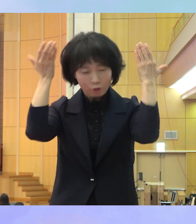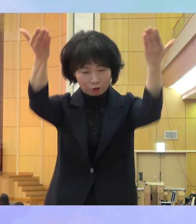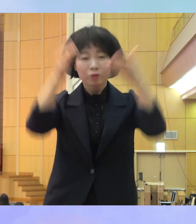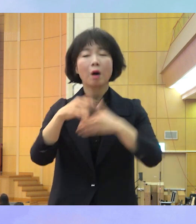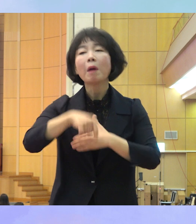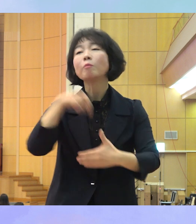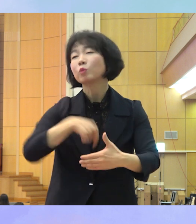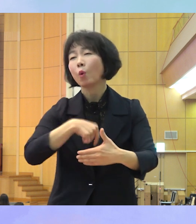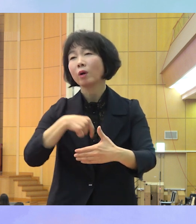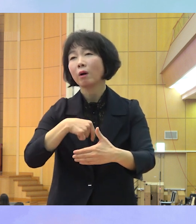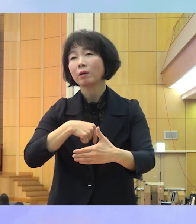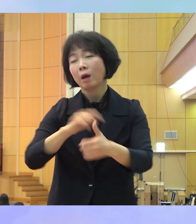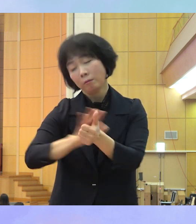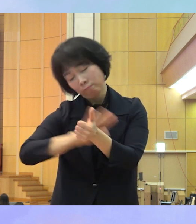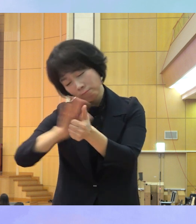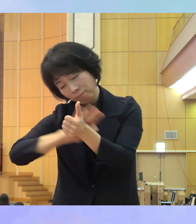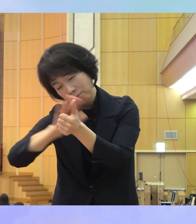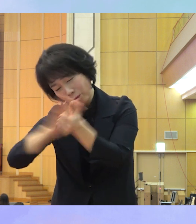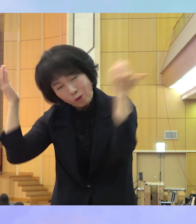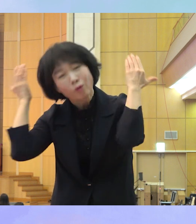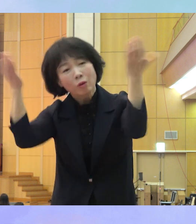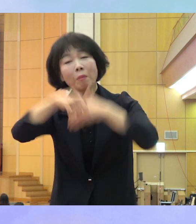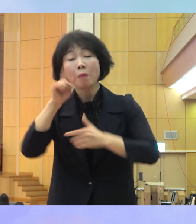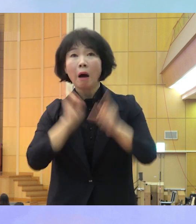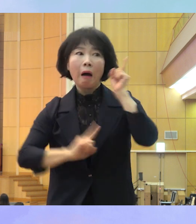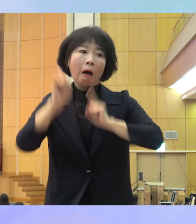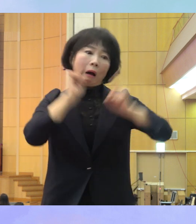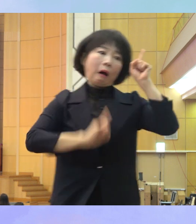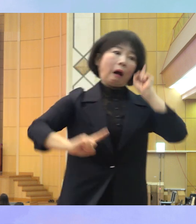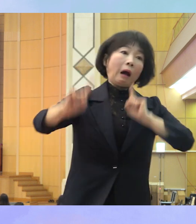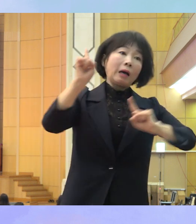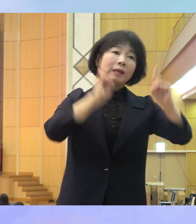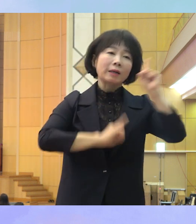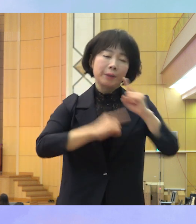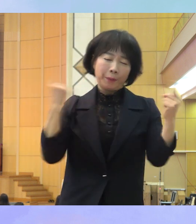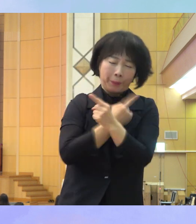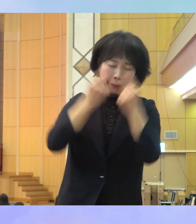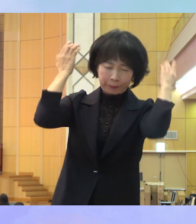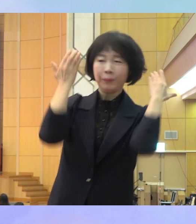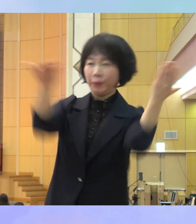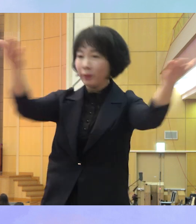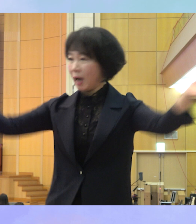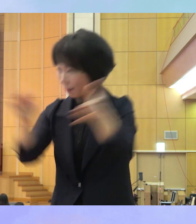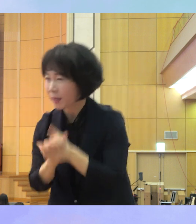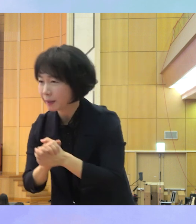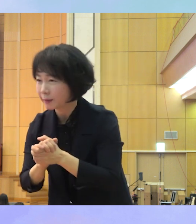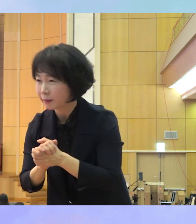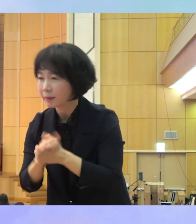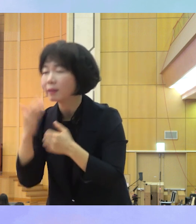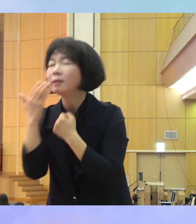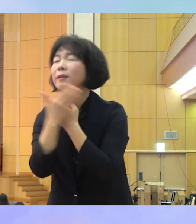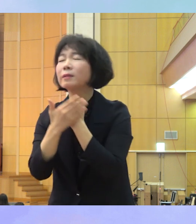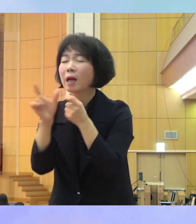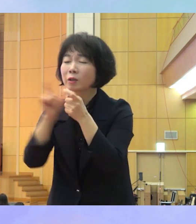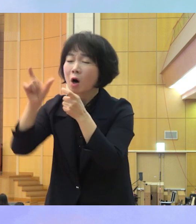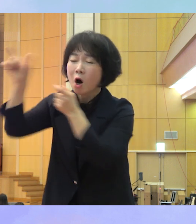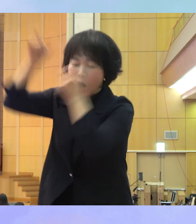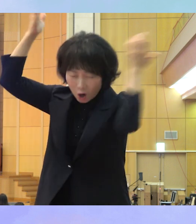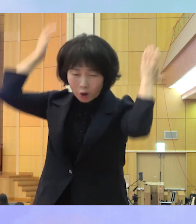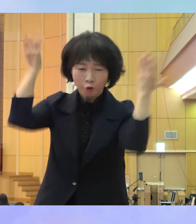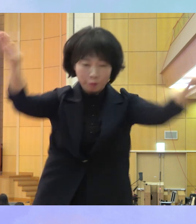그 마음에 위로해 주시고 마음의 상처를 싸매 주시고 은혜 위에 은혜가